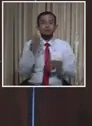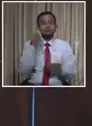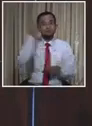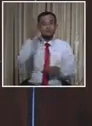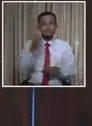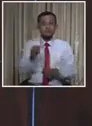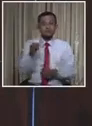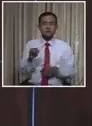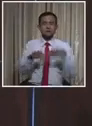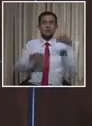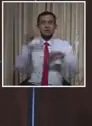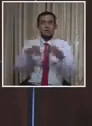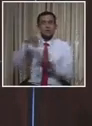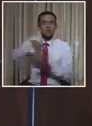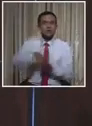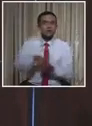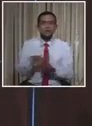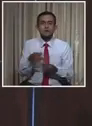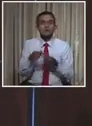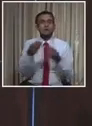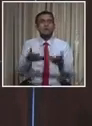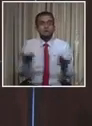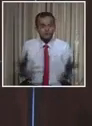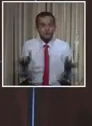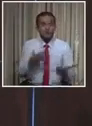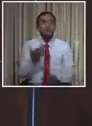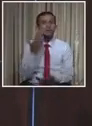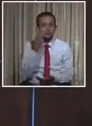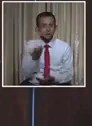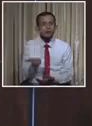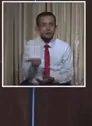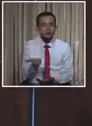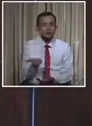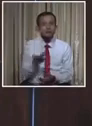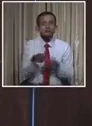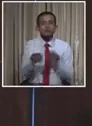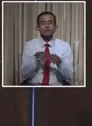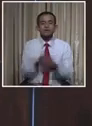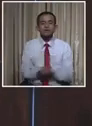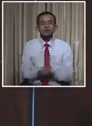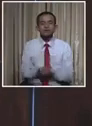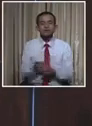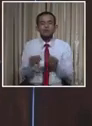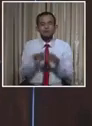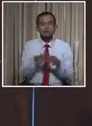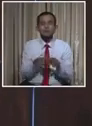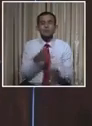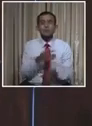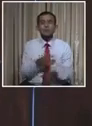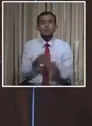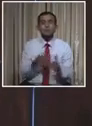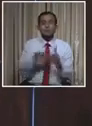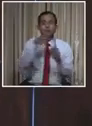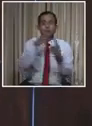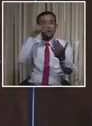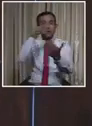කුහක දේශපාලනය තුළ ඒකට ඉඩක් නැති බව නම් අපිට පේන්න තියෙනවා ඒ වගේම මේ විදියට මහා සංවර්ධන ඉලක්ක